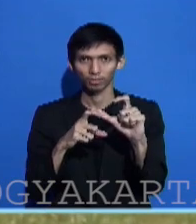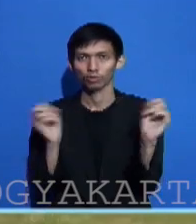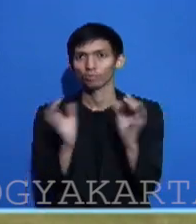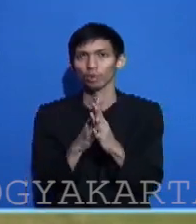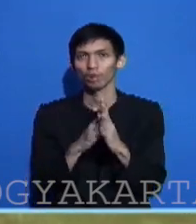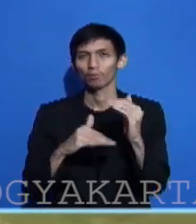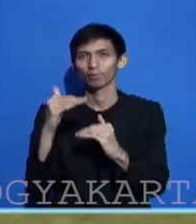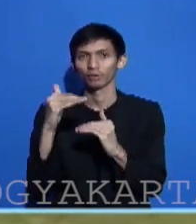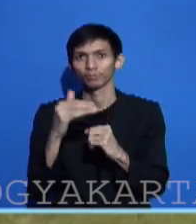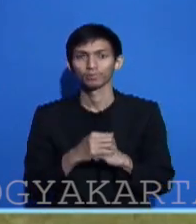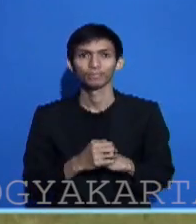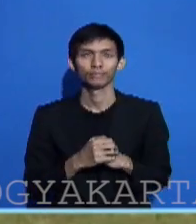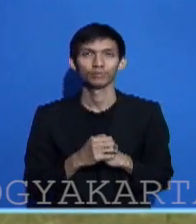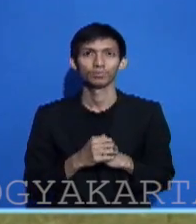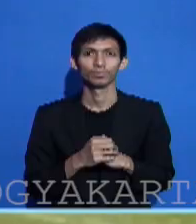Datang!